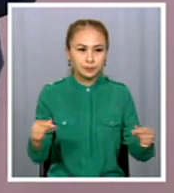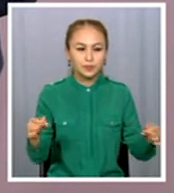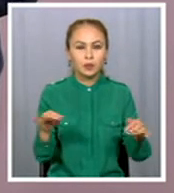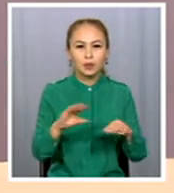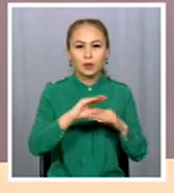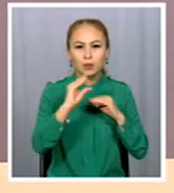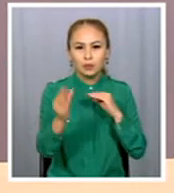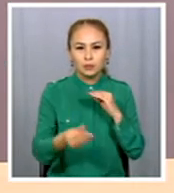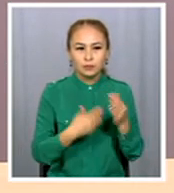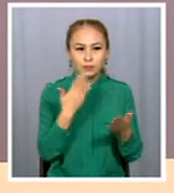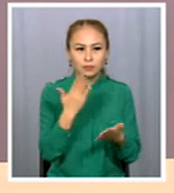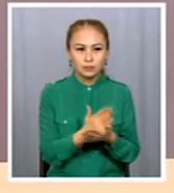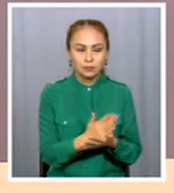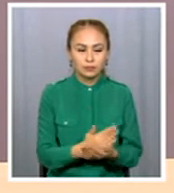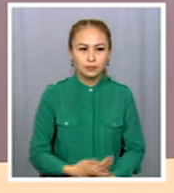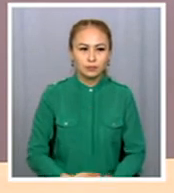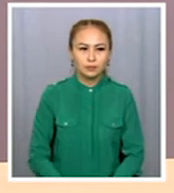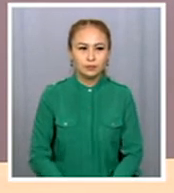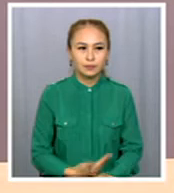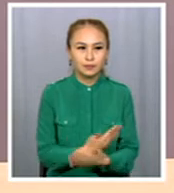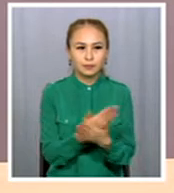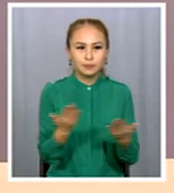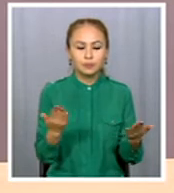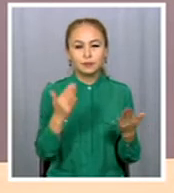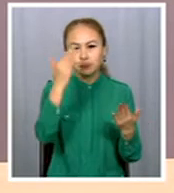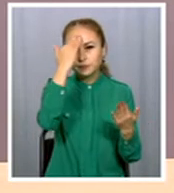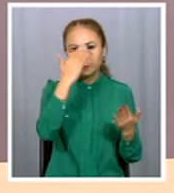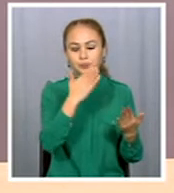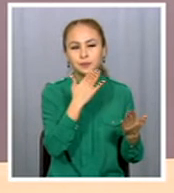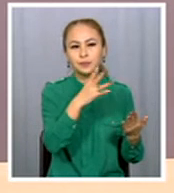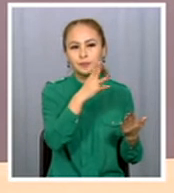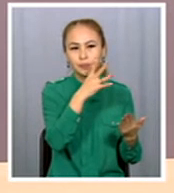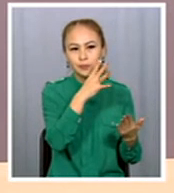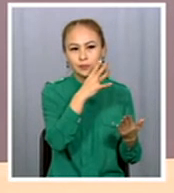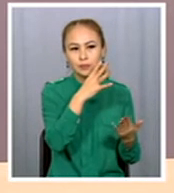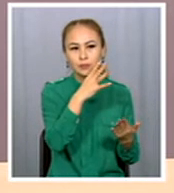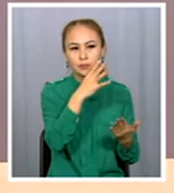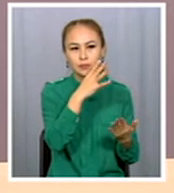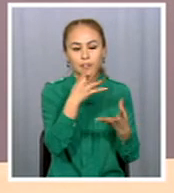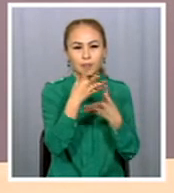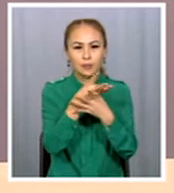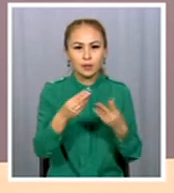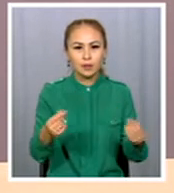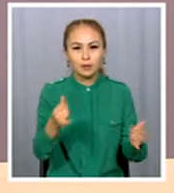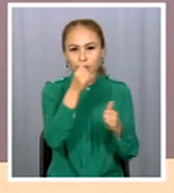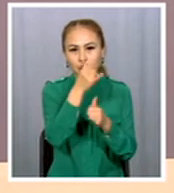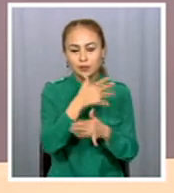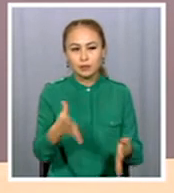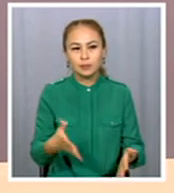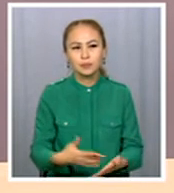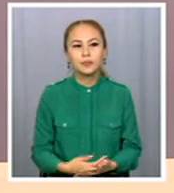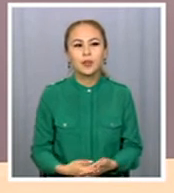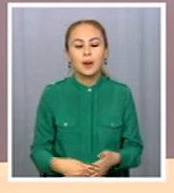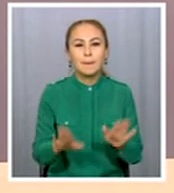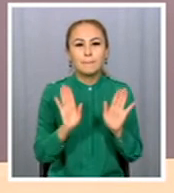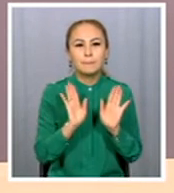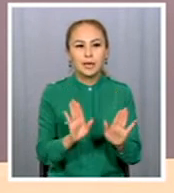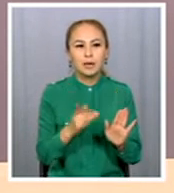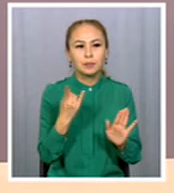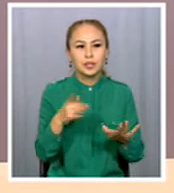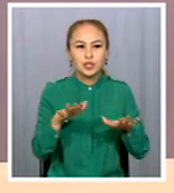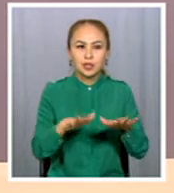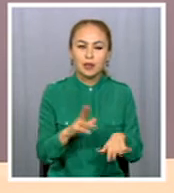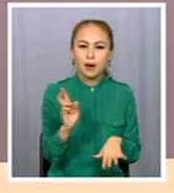жатады. Бұл жаз айларында да ермейді. Бірақ бір жері